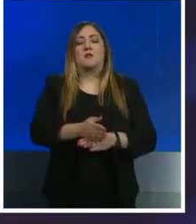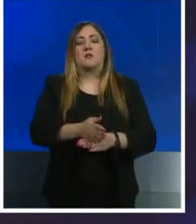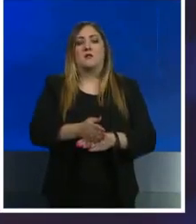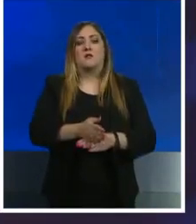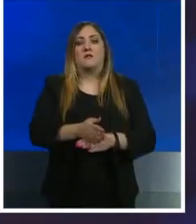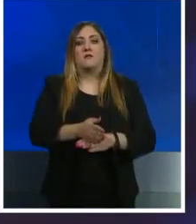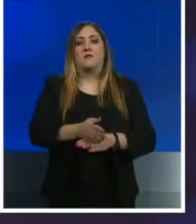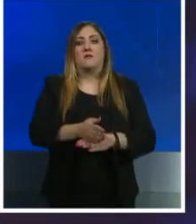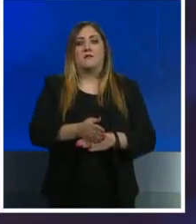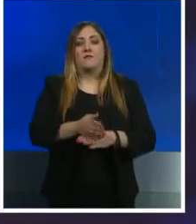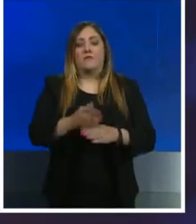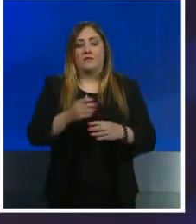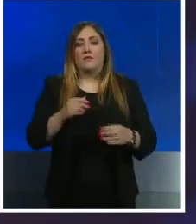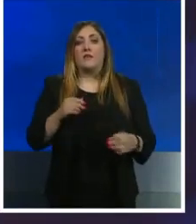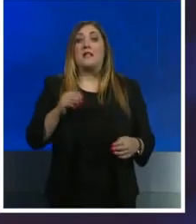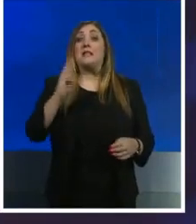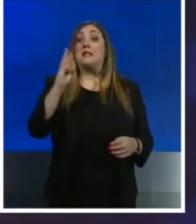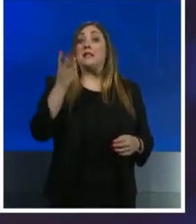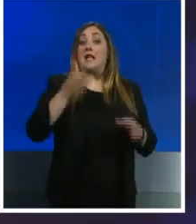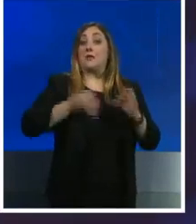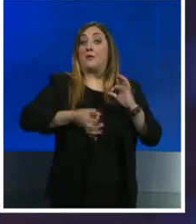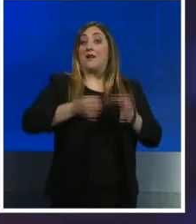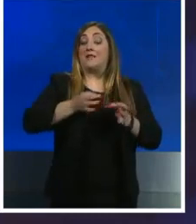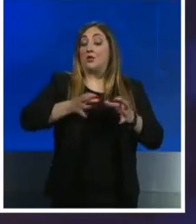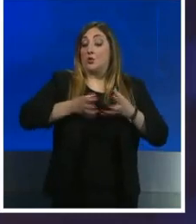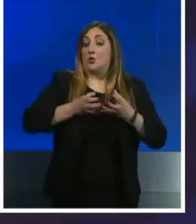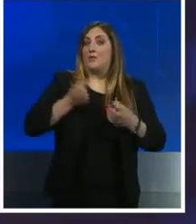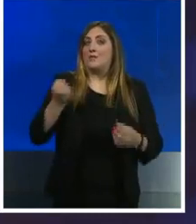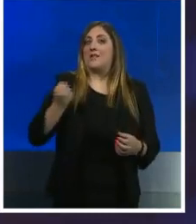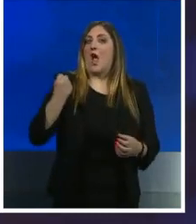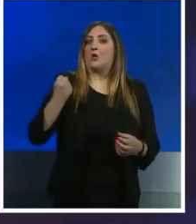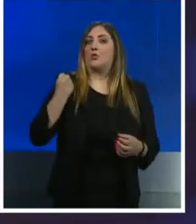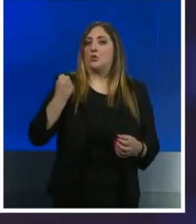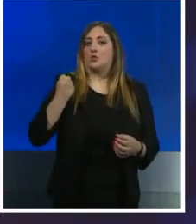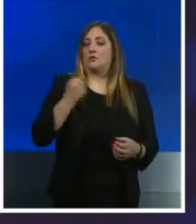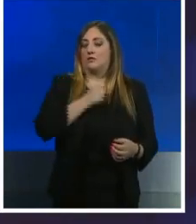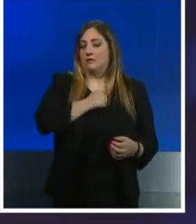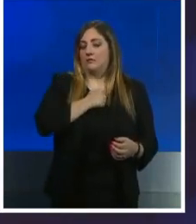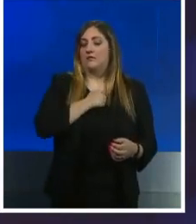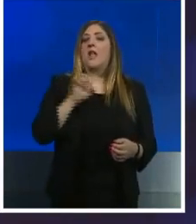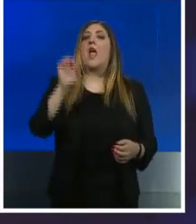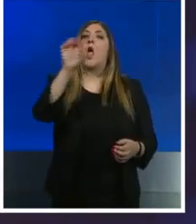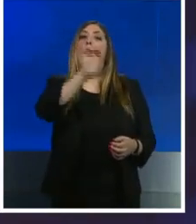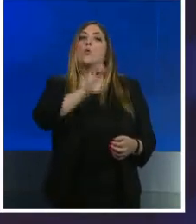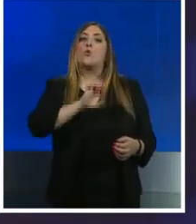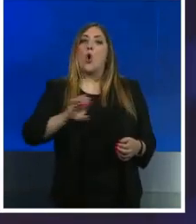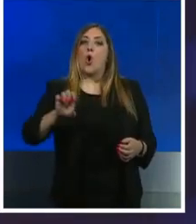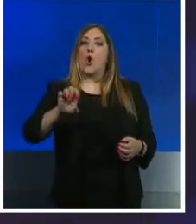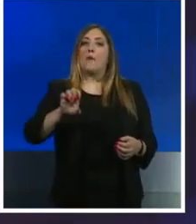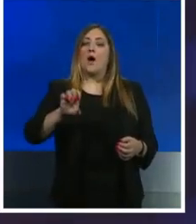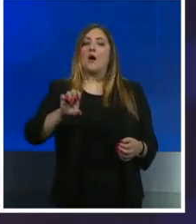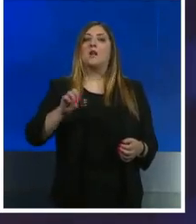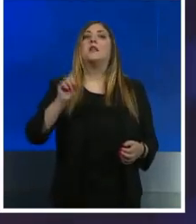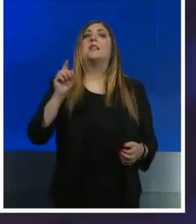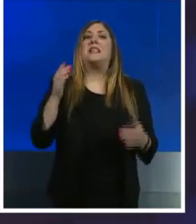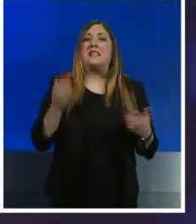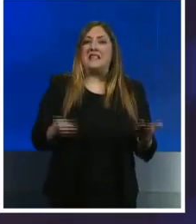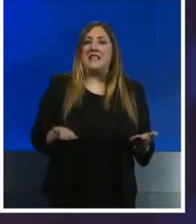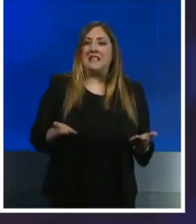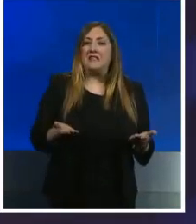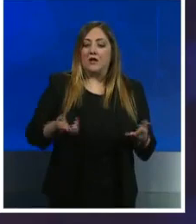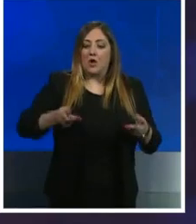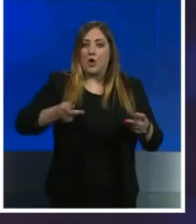Bit-tielet partit grupp b'saħħtu fil-Parlament Ewropew titrażżan